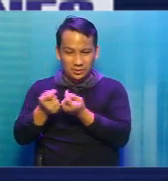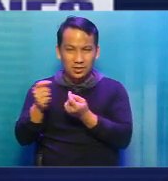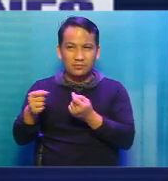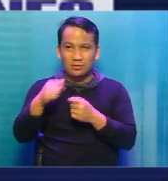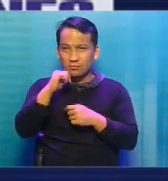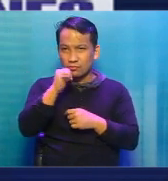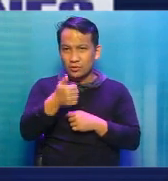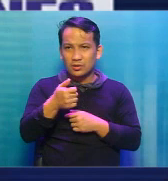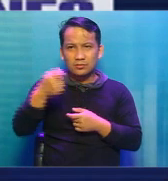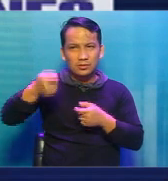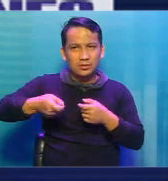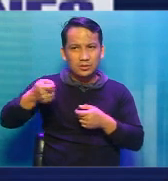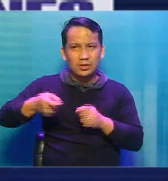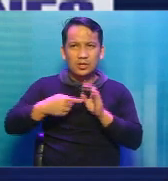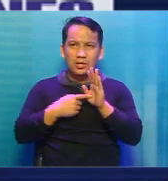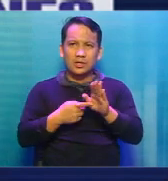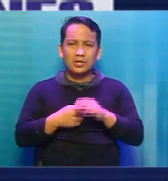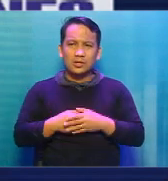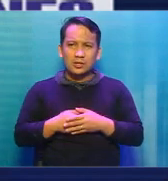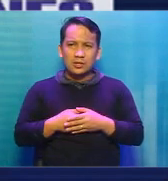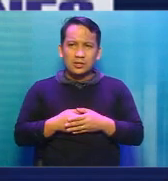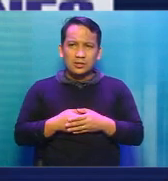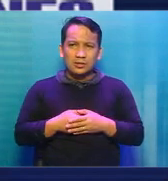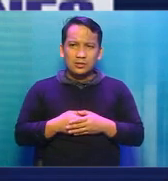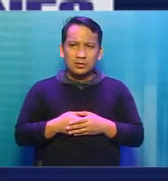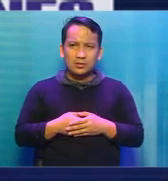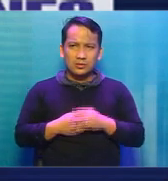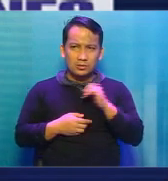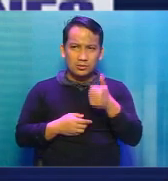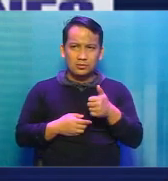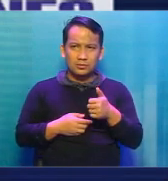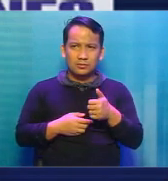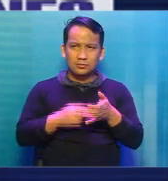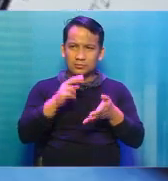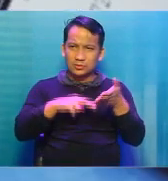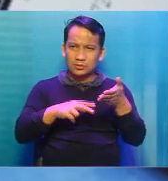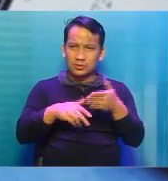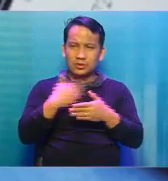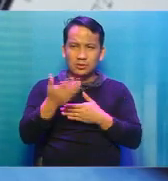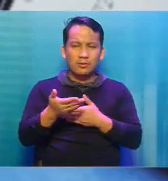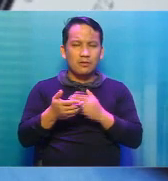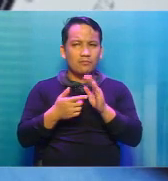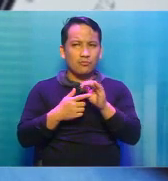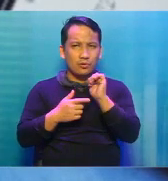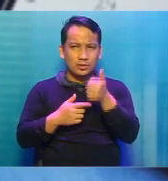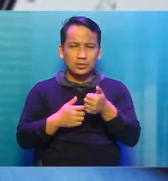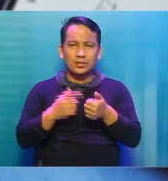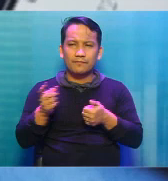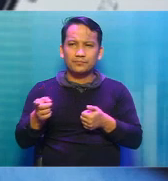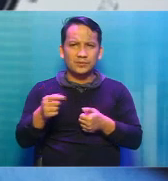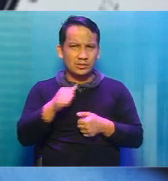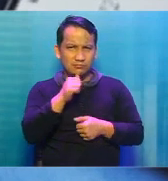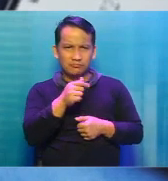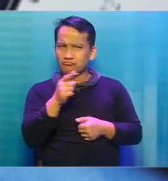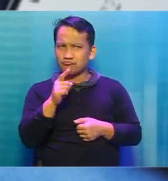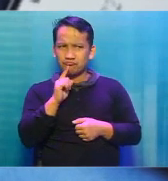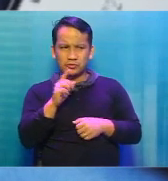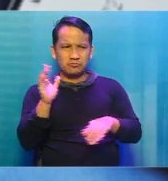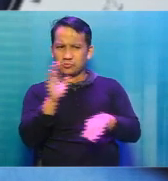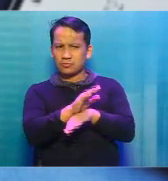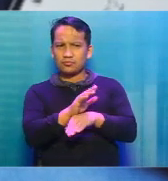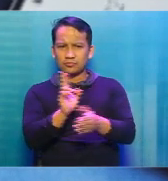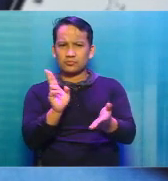at may process kami na namin yung first witness ng prosecution. Hindi rin daw totoo na pinilit